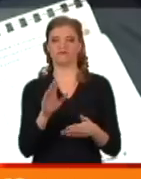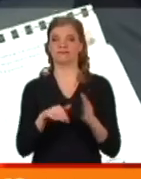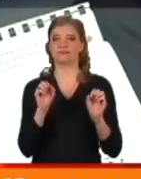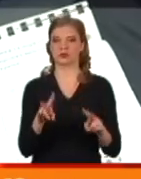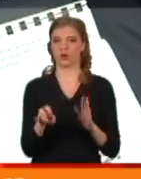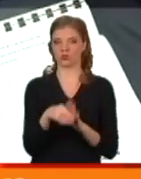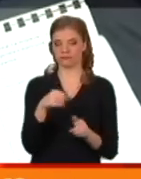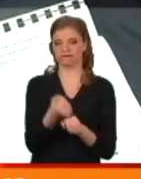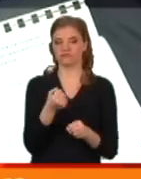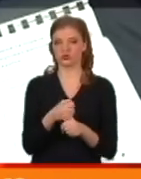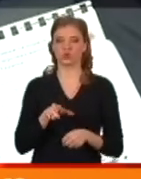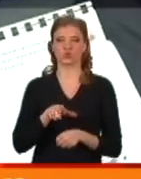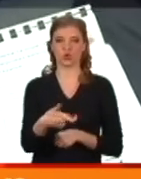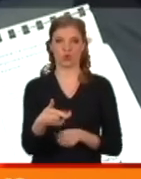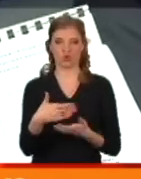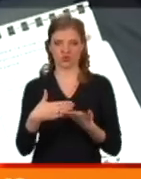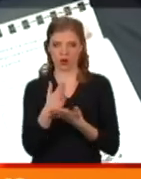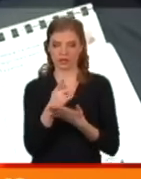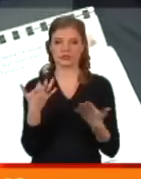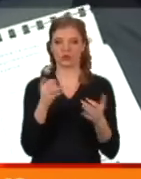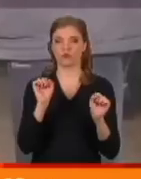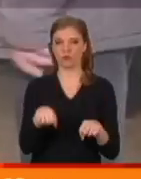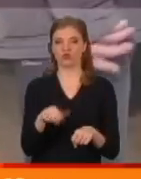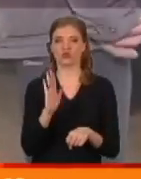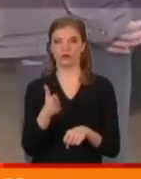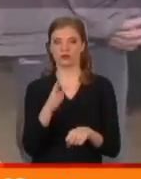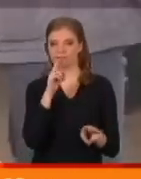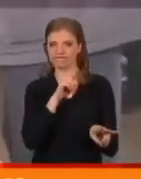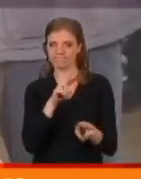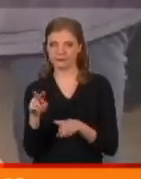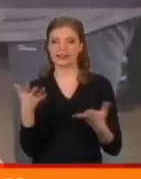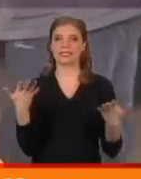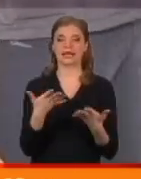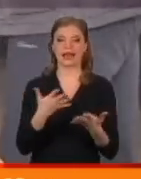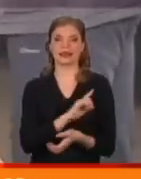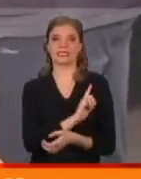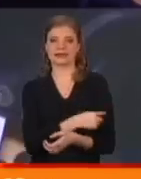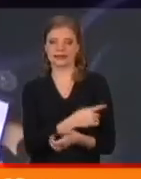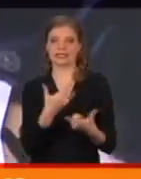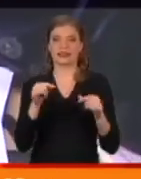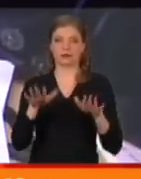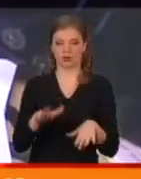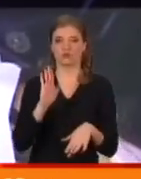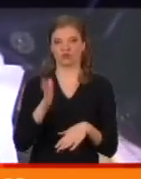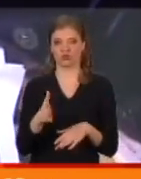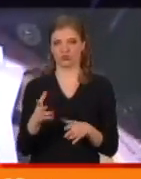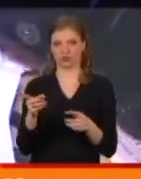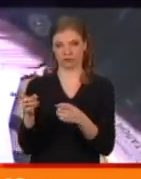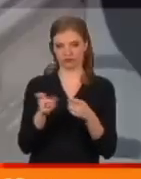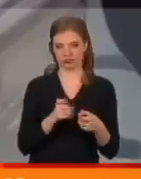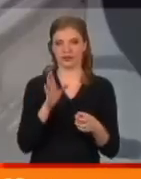на виборах, розробило дорожню карту, за допомогою якої можна буде відслідкувати, які сили і де будуть задіяні у